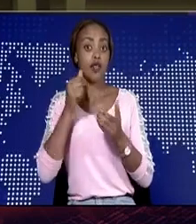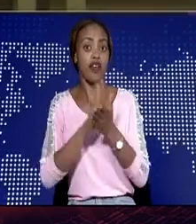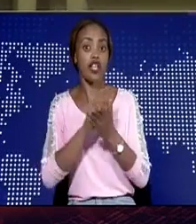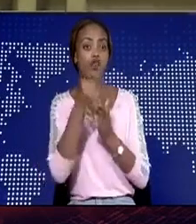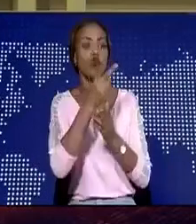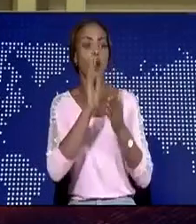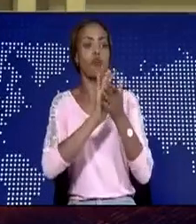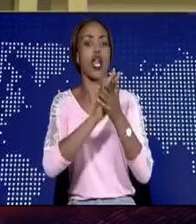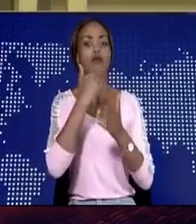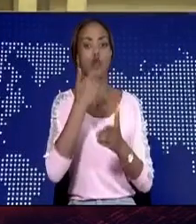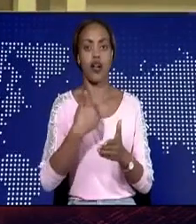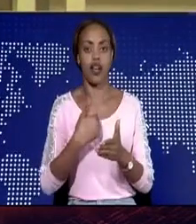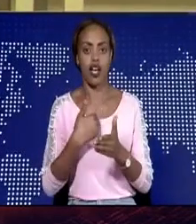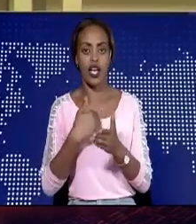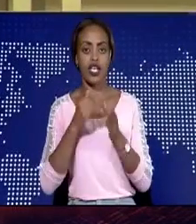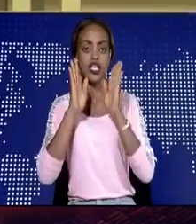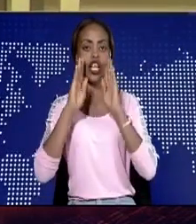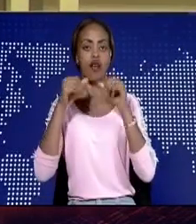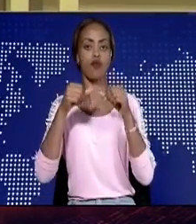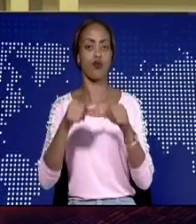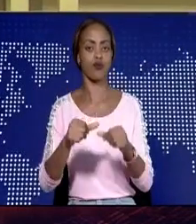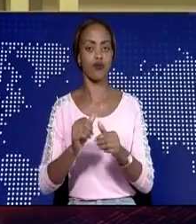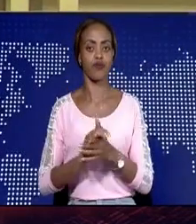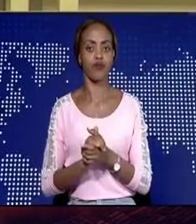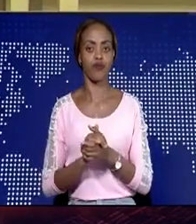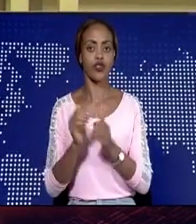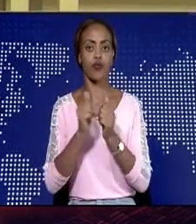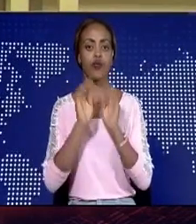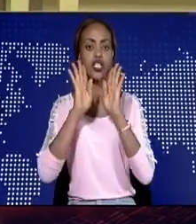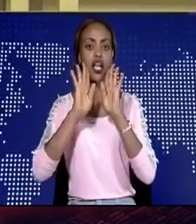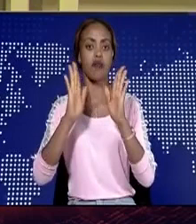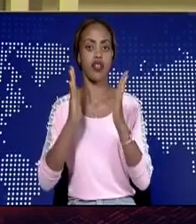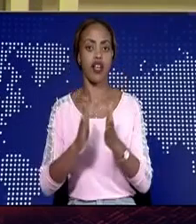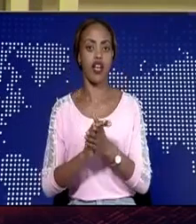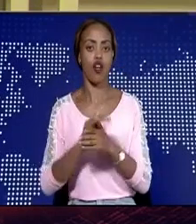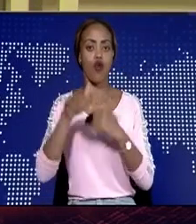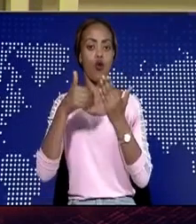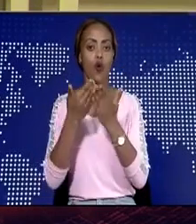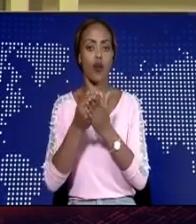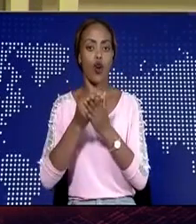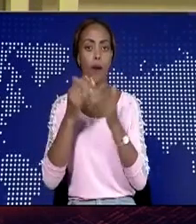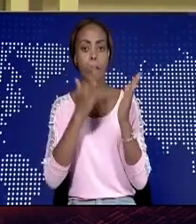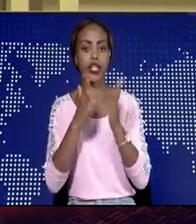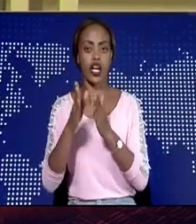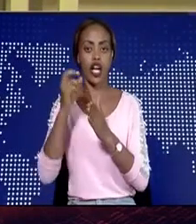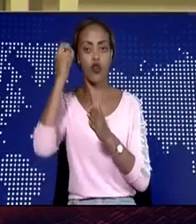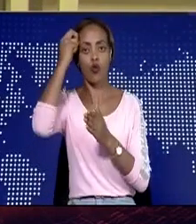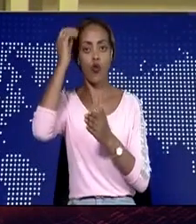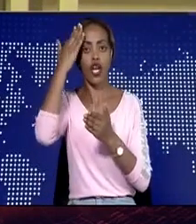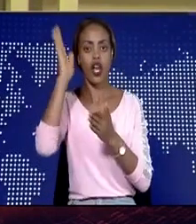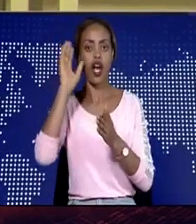ኣላ ተሓንቀልዩ ምስ ሰላምታ ኩሎ መድያዊ ምትዕርራይ ንወያነ